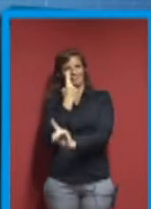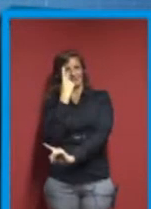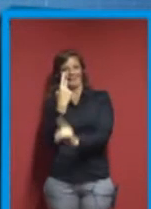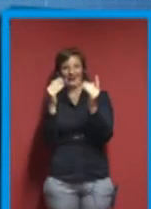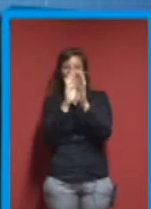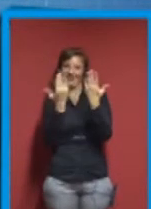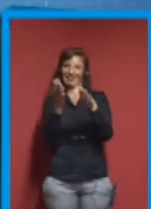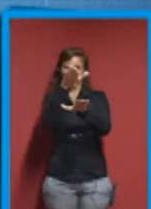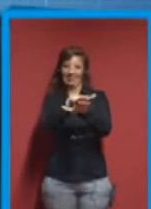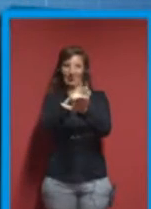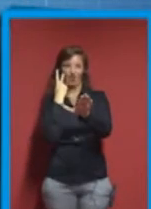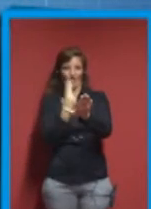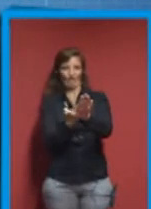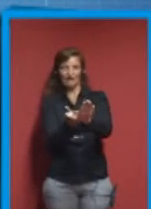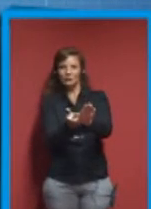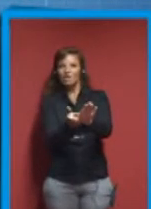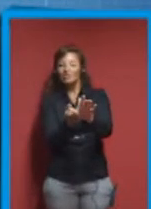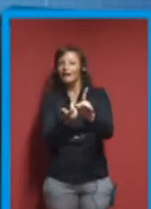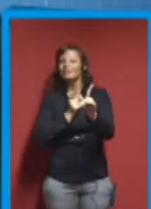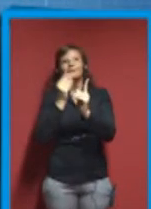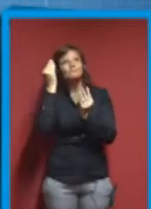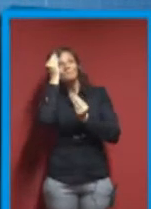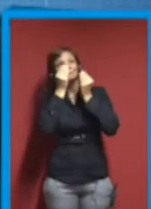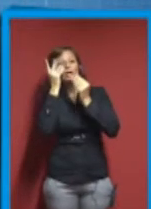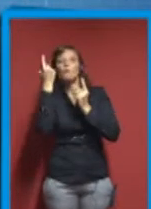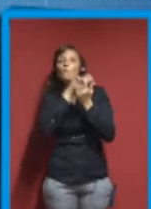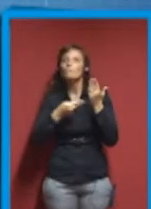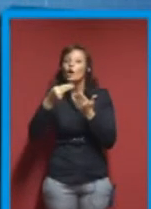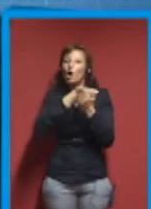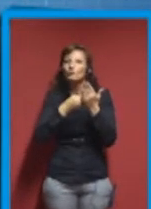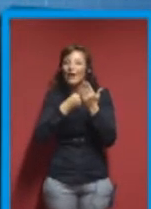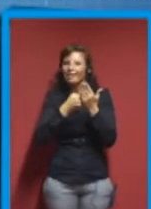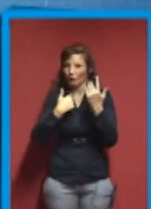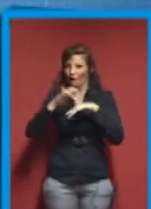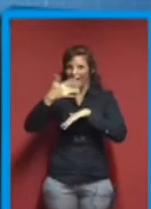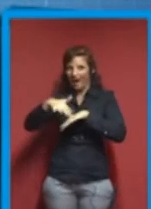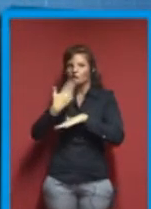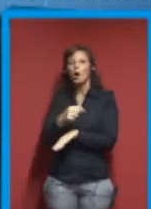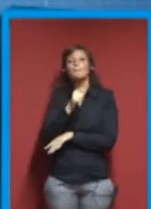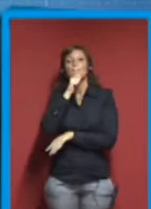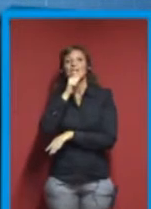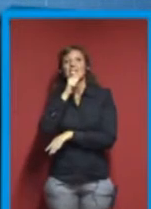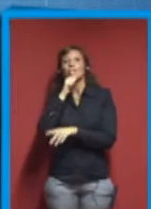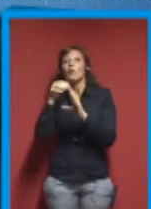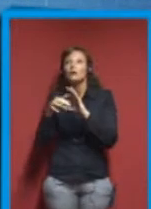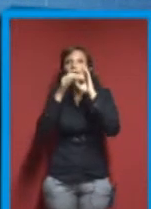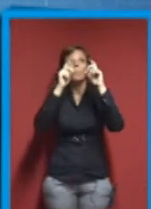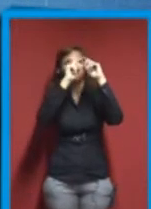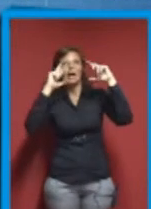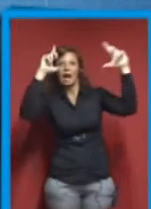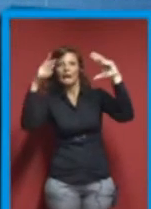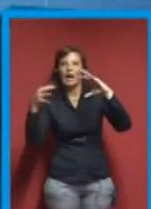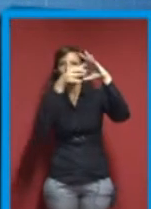copertina, mi fa pensare a un progetto che noi abbiamo fatto, un microfono parabolico fatto con